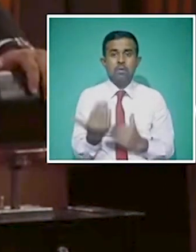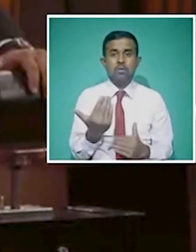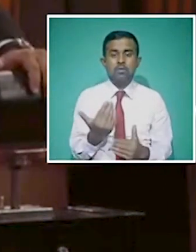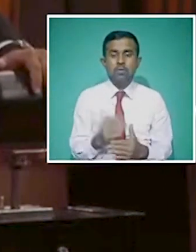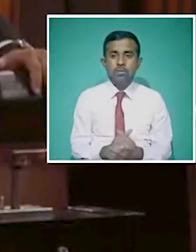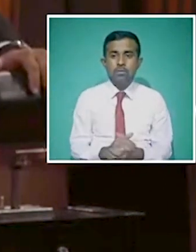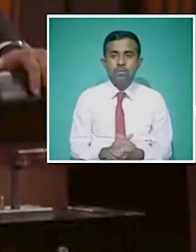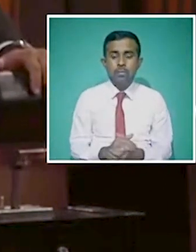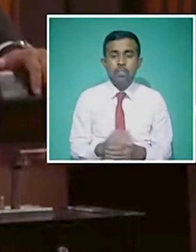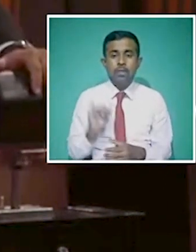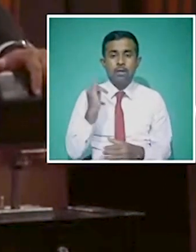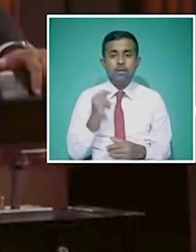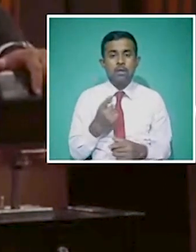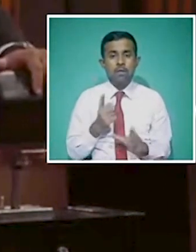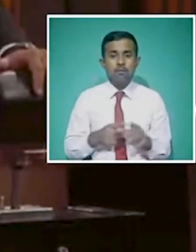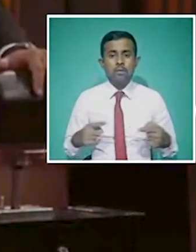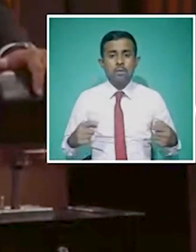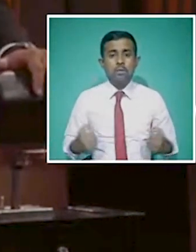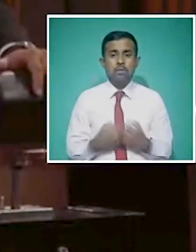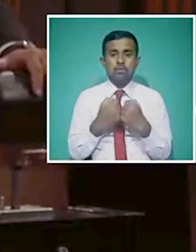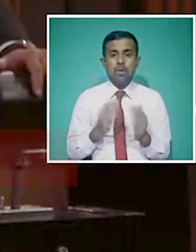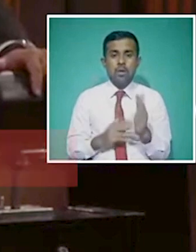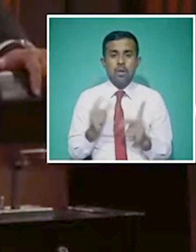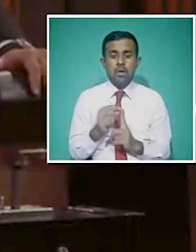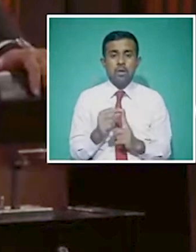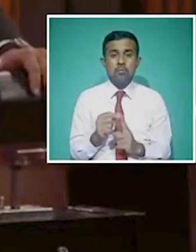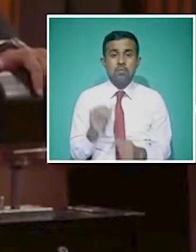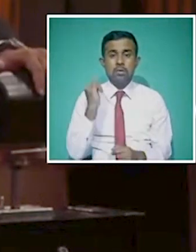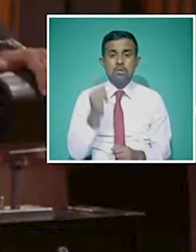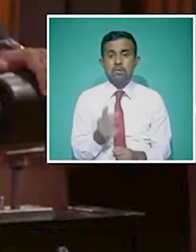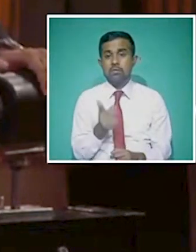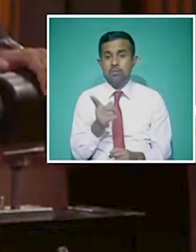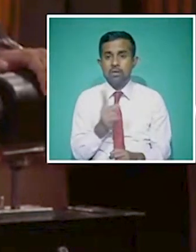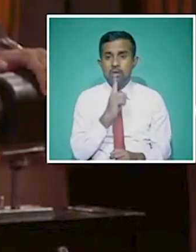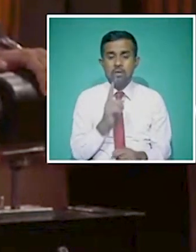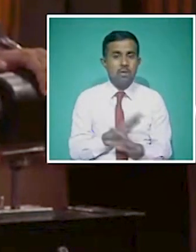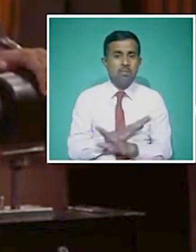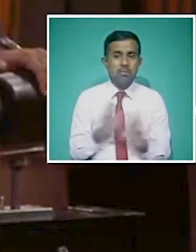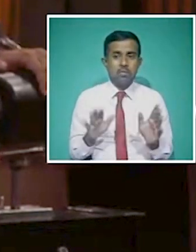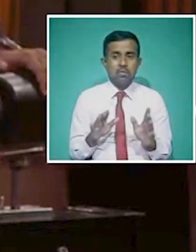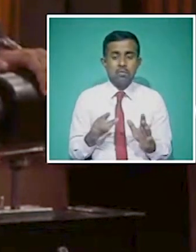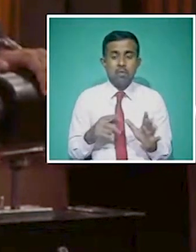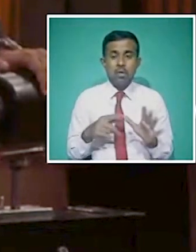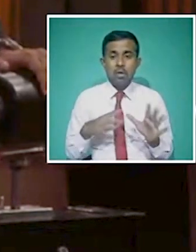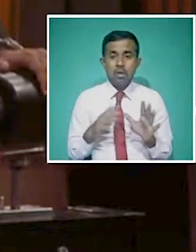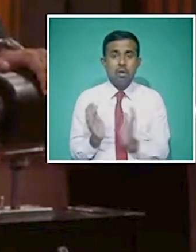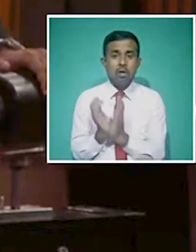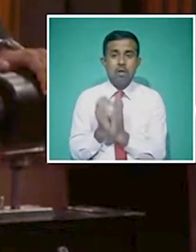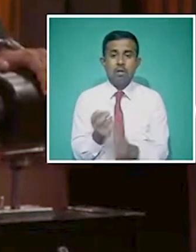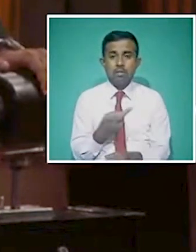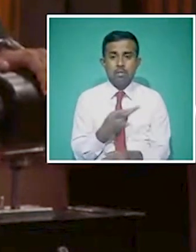ඉතින් ඒක නිසා නිලධාරින් නිතරම ගැටෙනවා. අපි දැක්ක ඇමතිවරු කියලා නිලධාරින්ට සම්ඩි පාට දානවා. ඉතින් ඒ වගේ නැතුව මම නම් කියන්නේ මේ වයිල්ඩ් ලයිෆ්